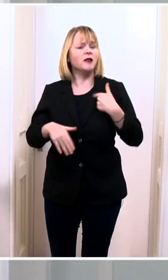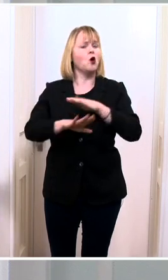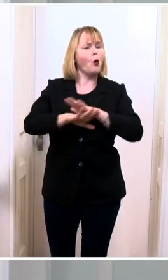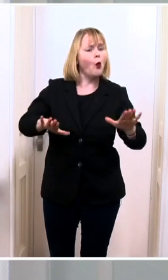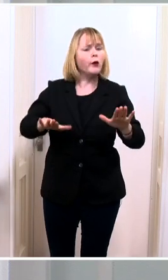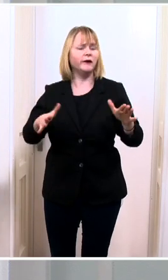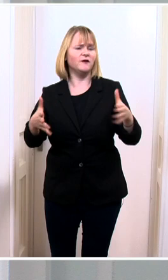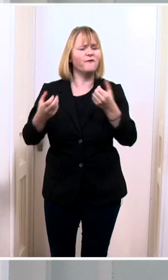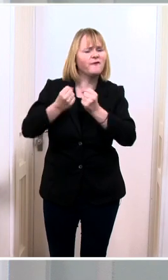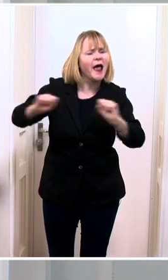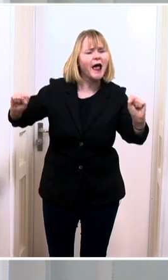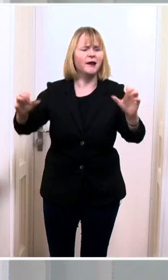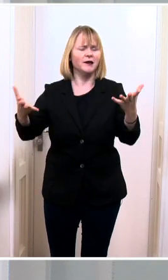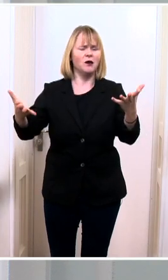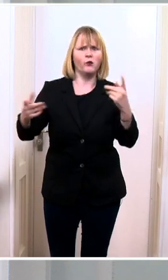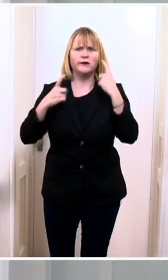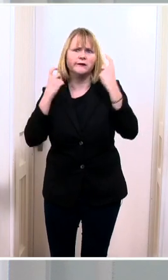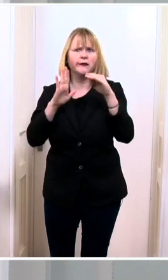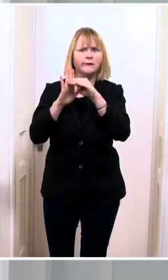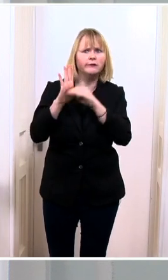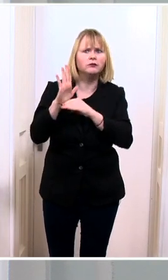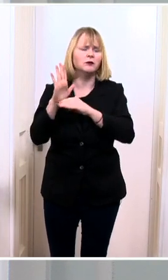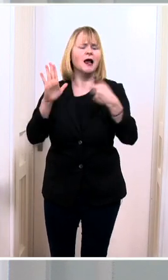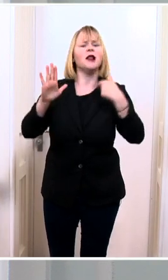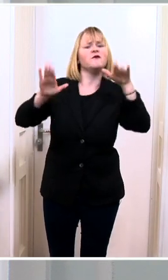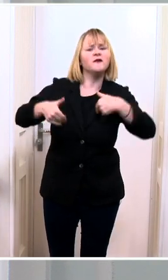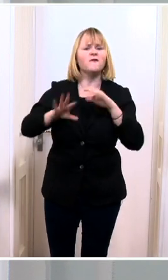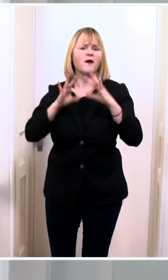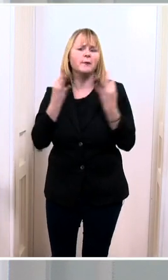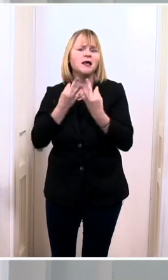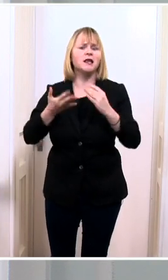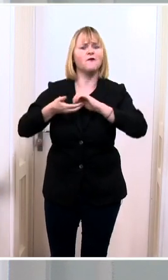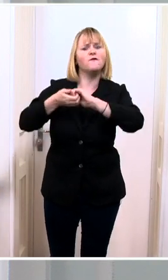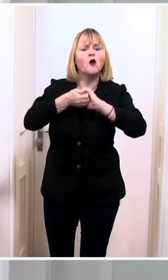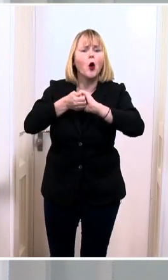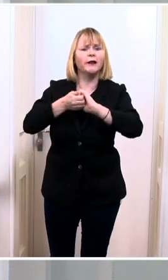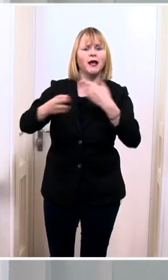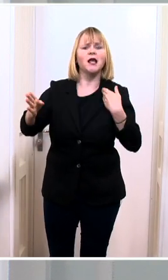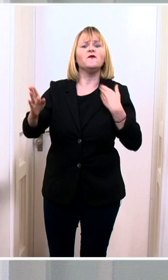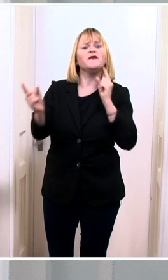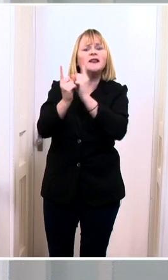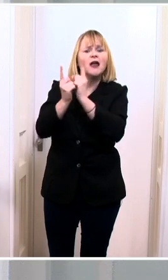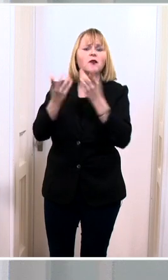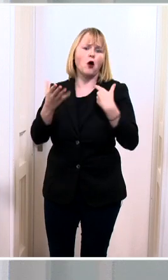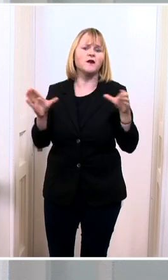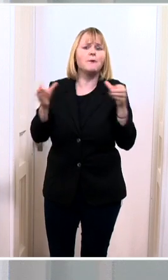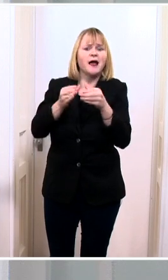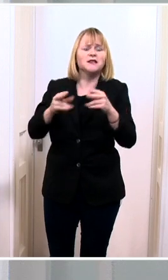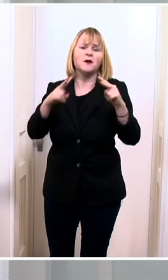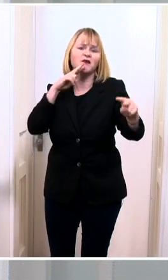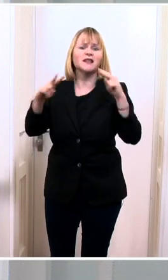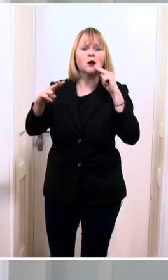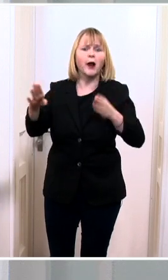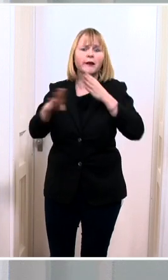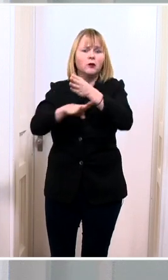mit meiner Familie und meinen Freunden zu treffen, gemeinsam ins Restaurant zu gehen oder die eine oder